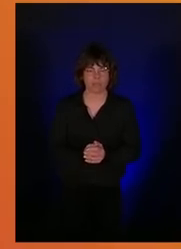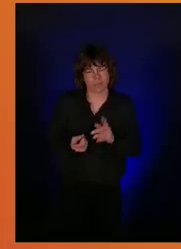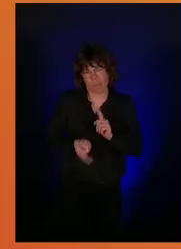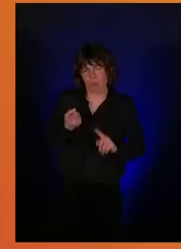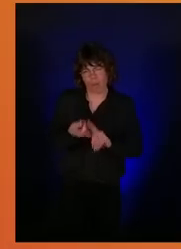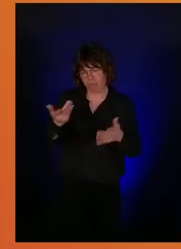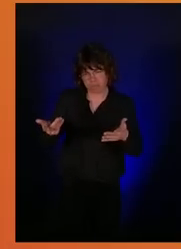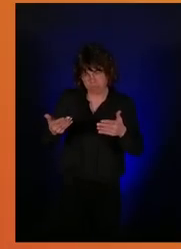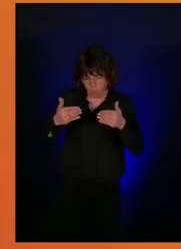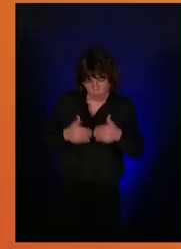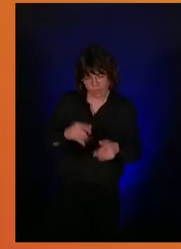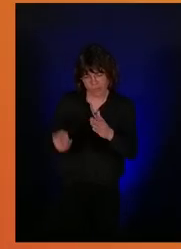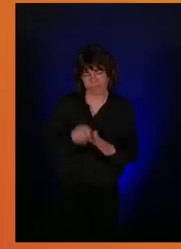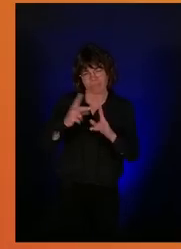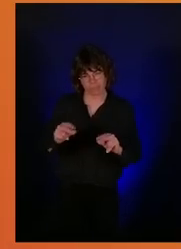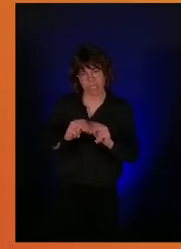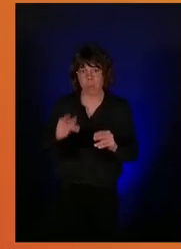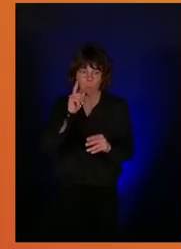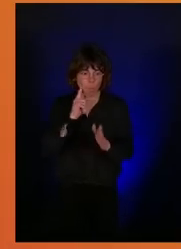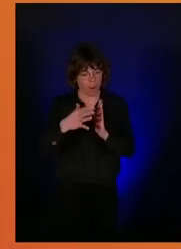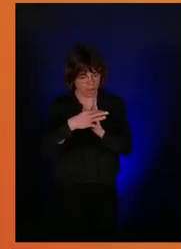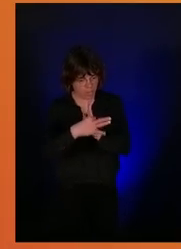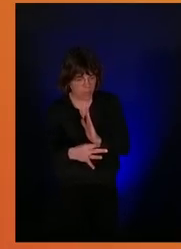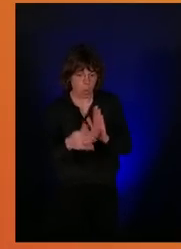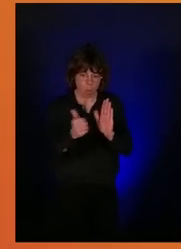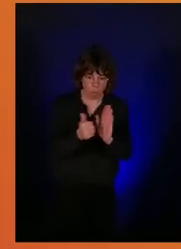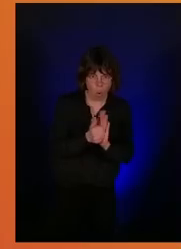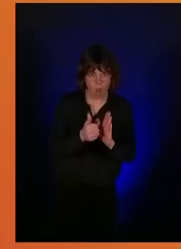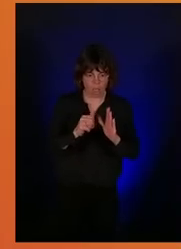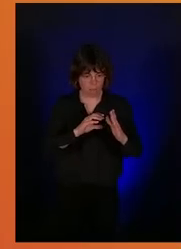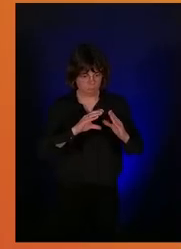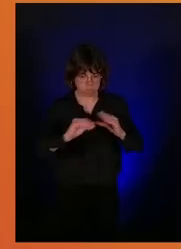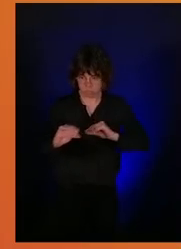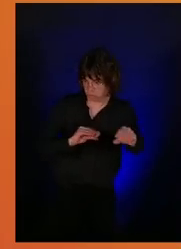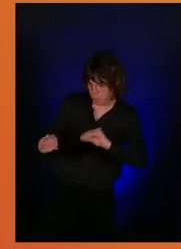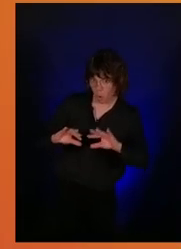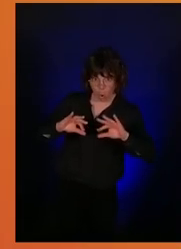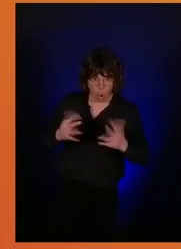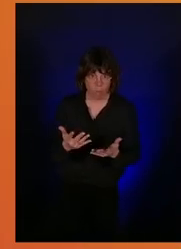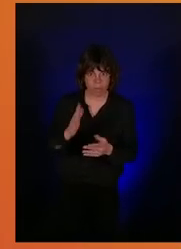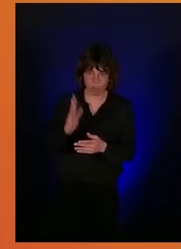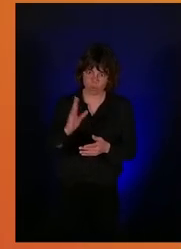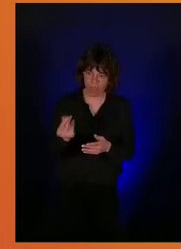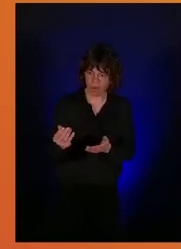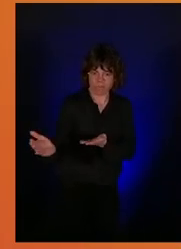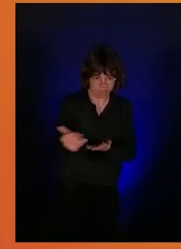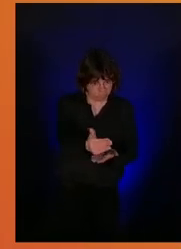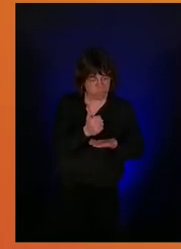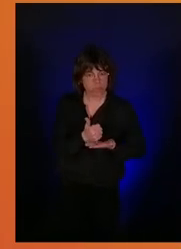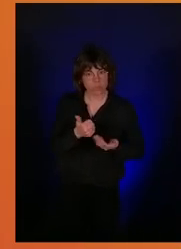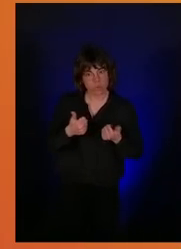de continuer à expliquer la raison des cotisations, leur répartition et l'utilisation des ressources au service de nos